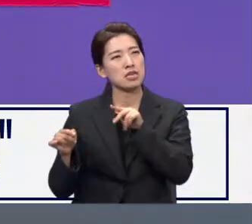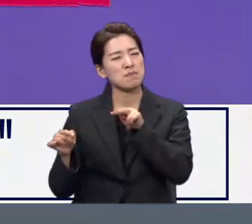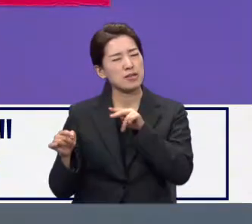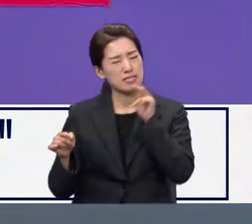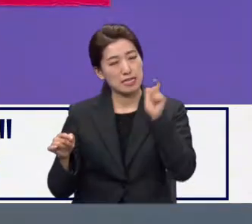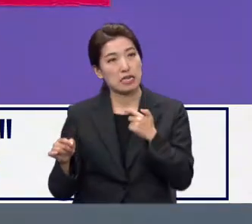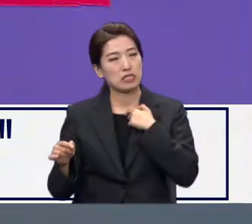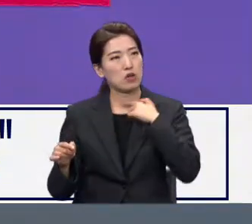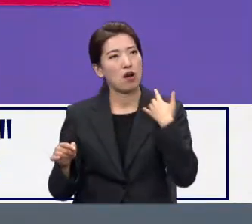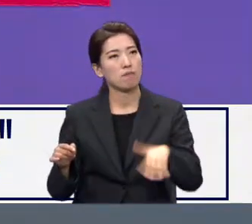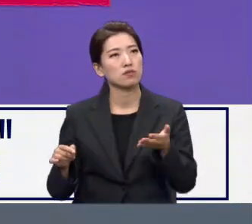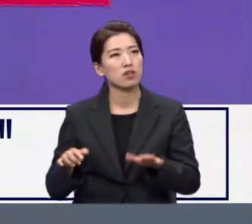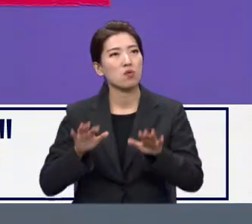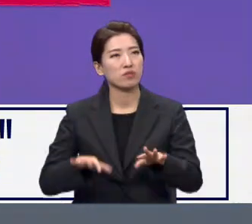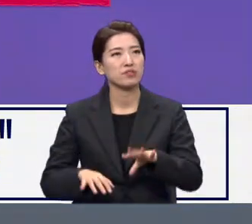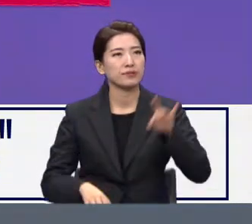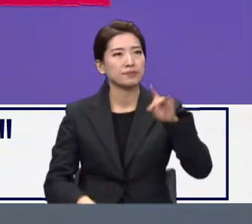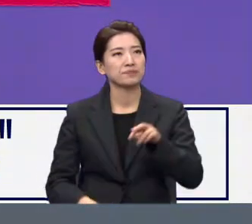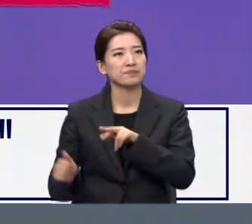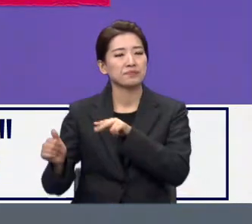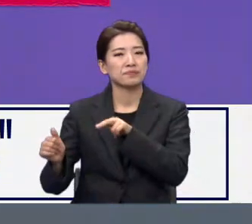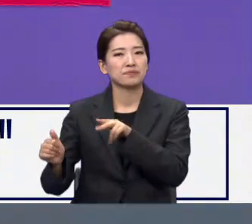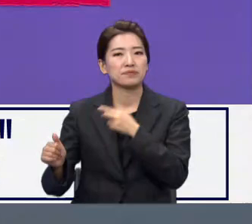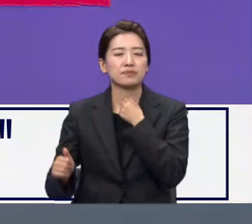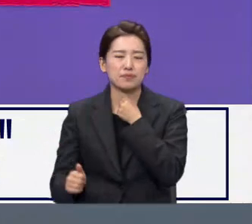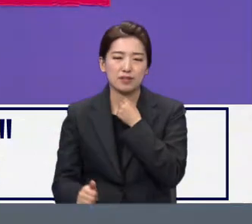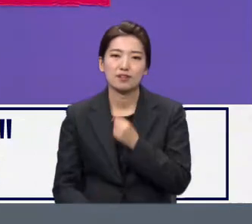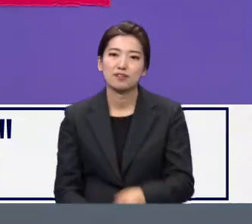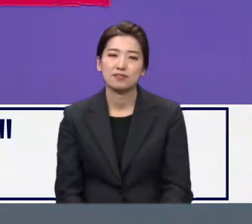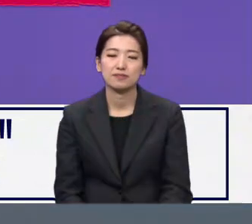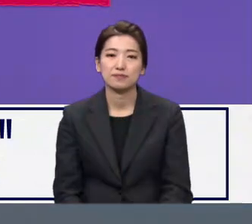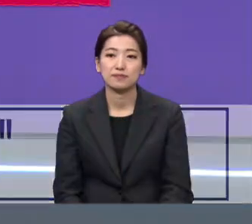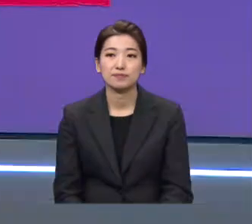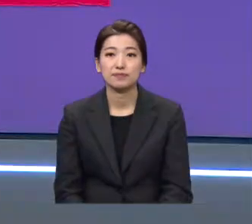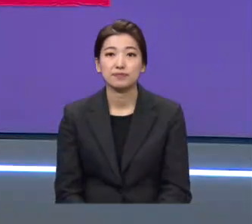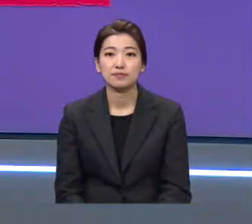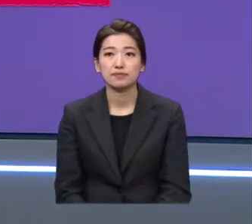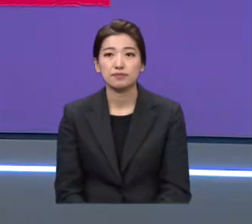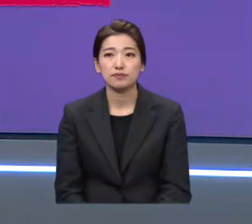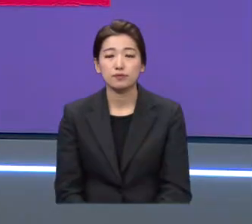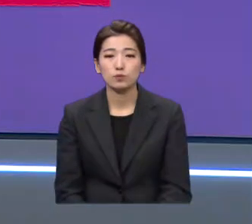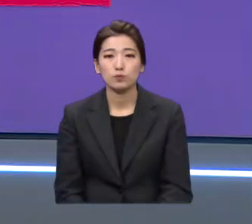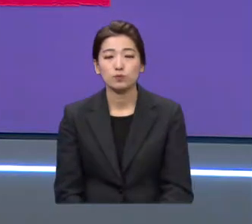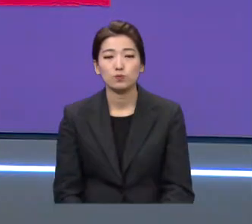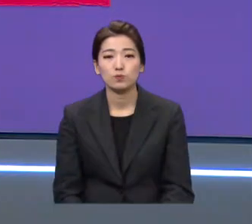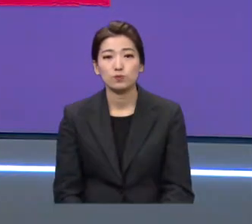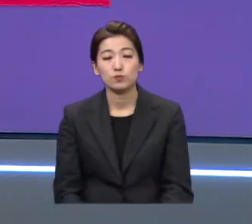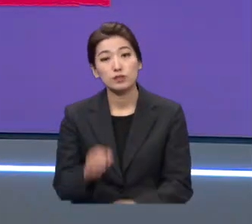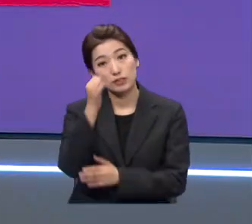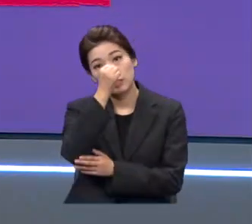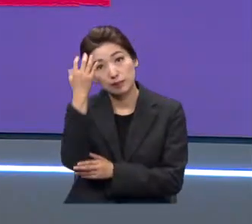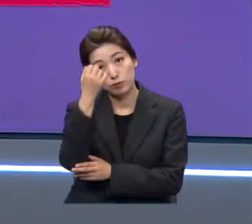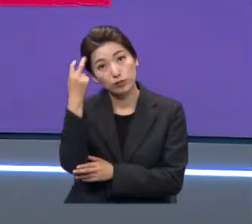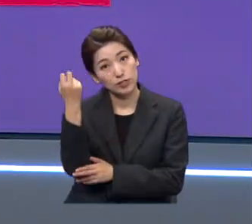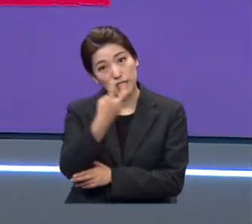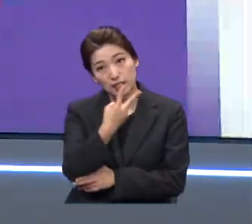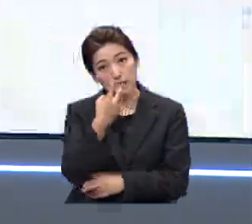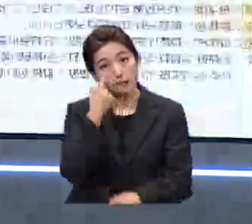없습니다라고 말씀하시면 지금 말씀을 하셨어요네 지금 어제 이준석 전 대표한 얘기를 좀 봤는데 아까 기사 좀 다시 돌아가